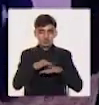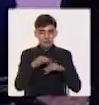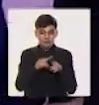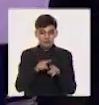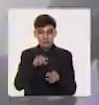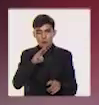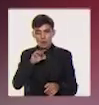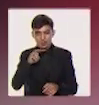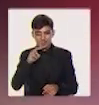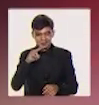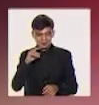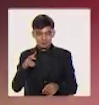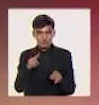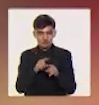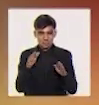айта бастаған ба?